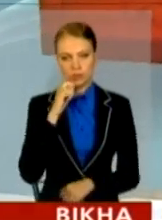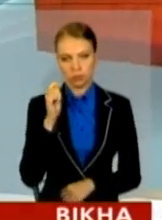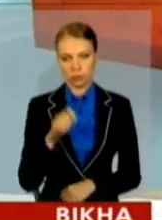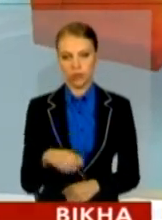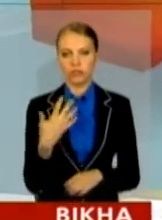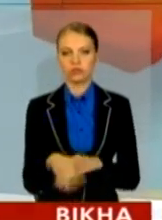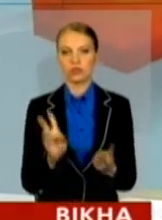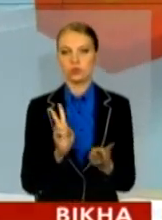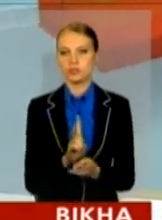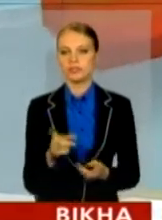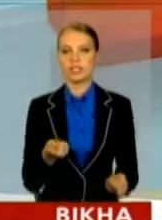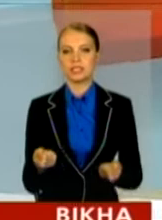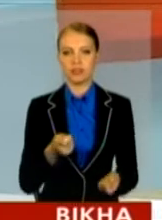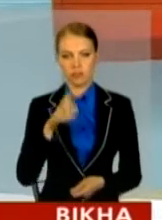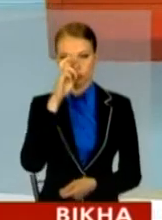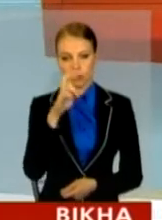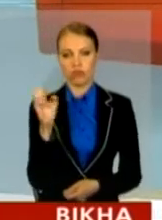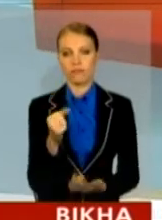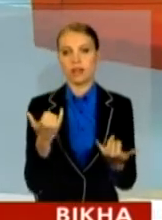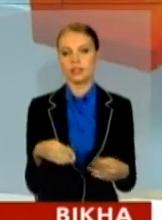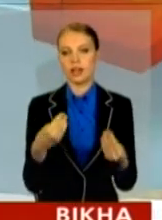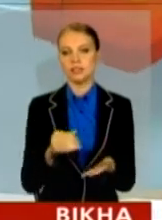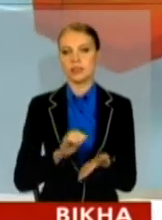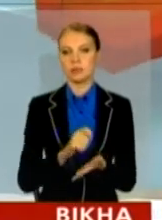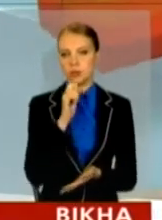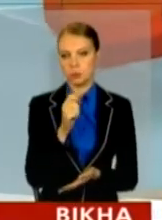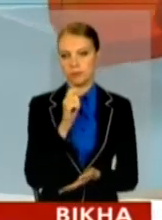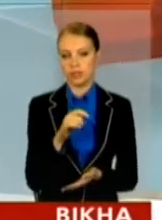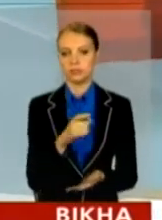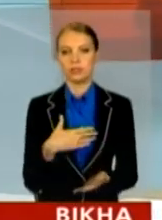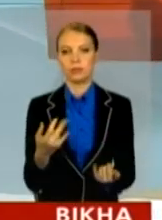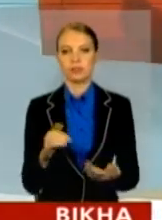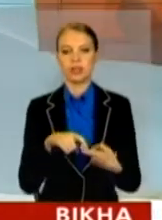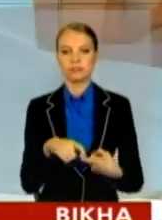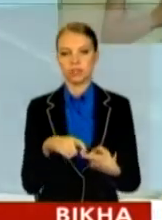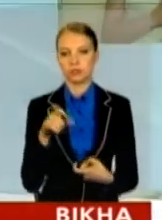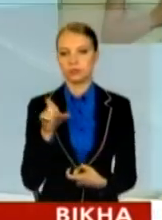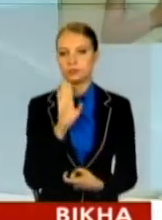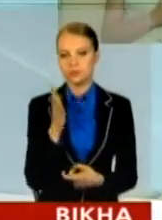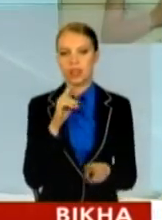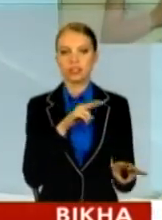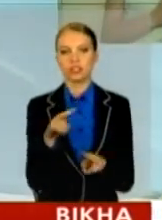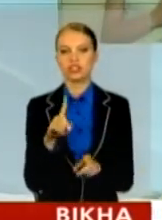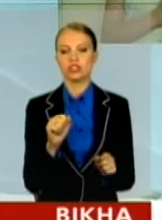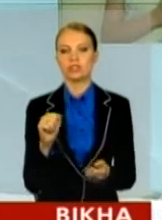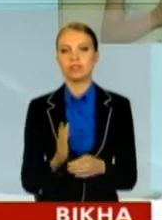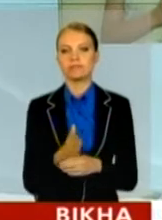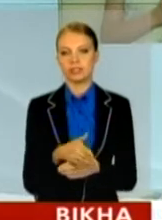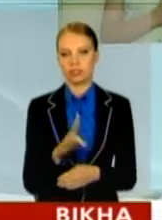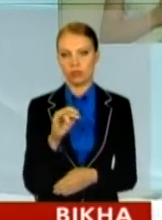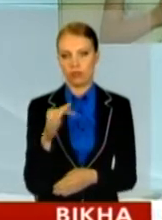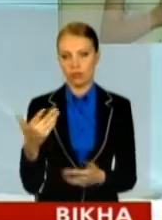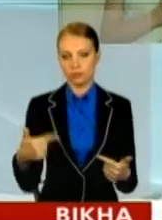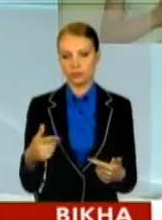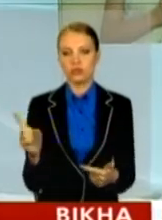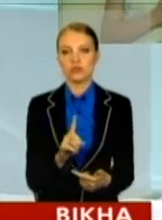Україні. Вже зустрівся з керівництвом держави, а нині дає прес-конференцію. З нами на зв'язку Юлія Фінгерет, яка стежить за візитом натовського гостя.